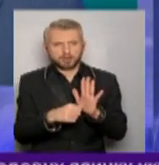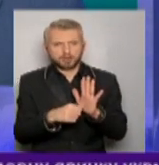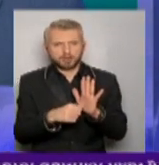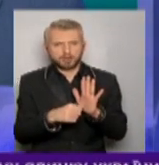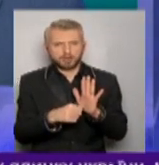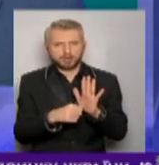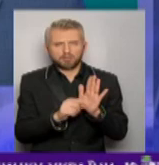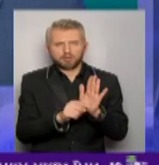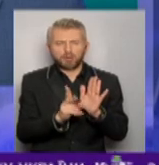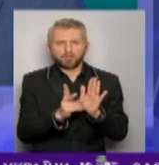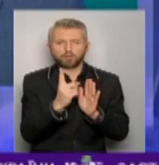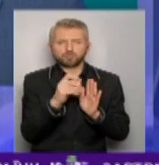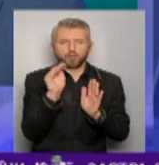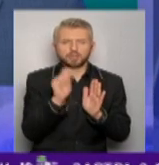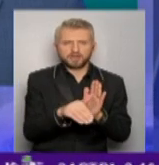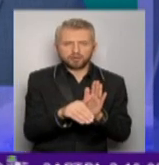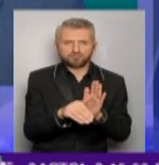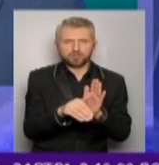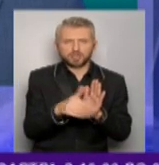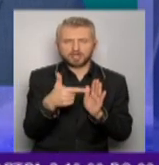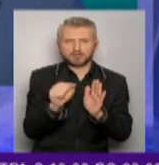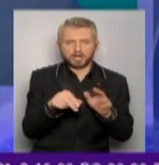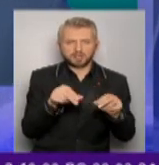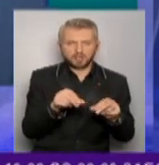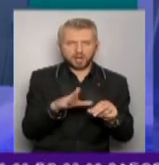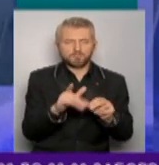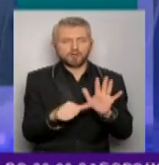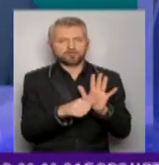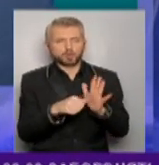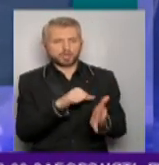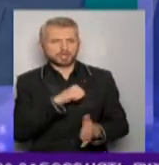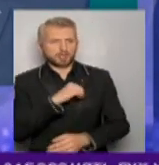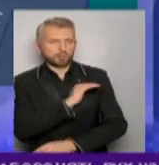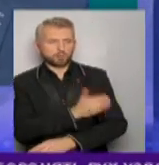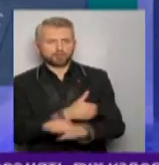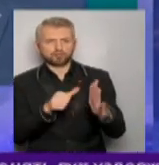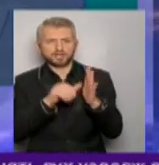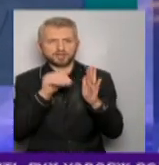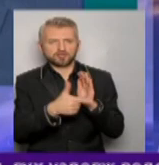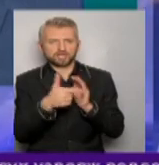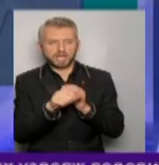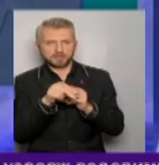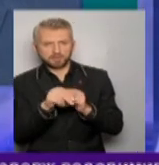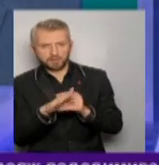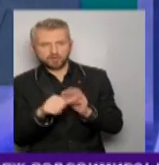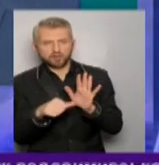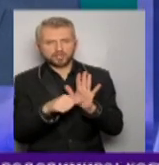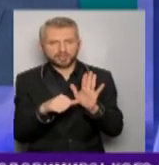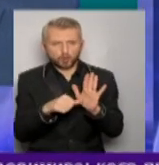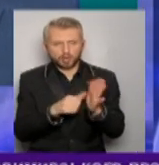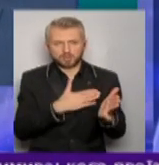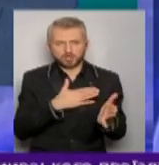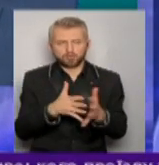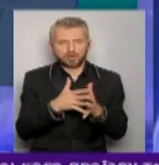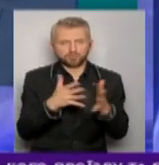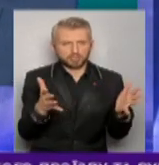гектар земли, а в шестерке был самых могучих, там это вот, 6 тысяч гектар земли, там, это шестерка наших таких